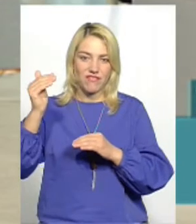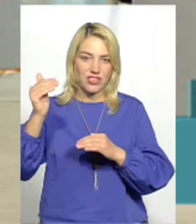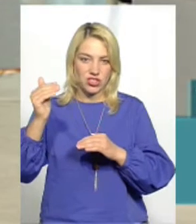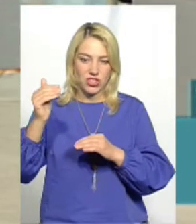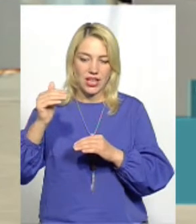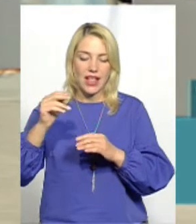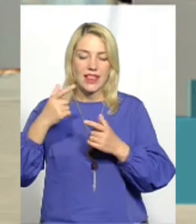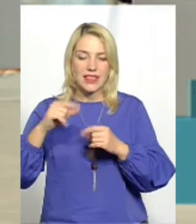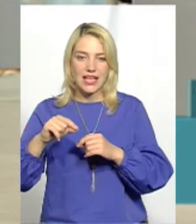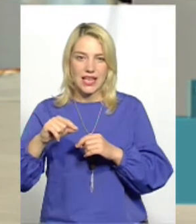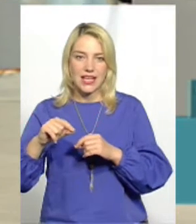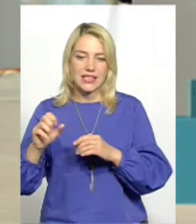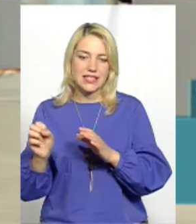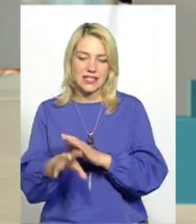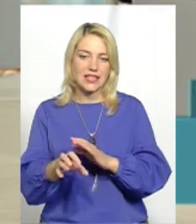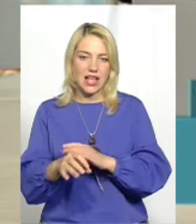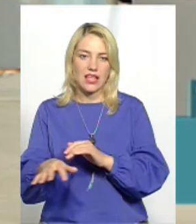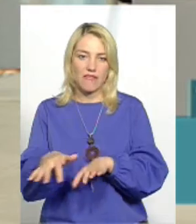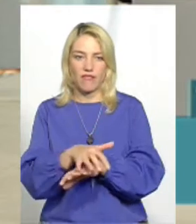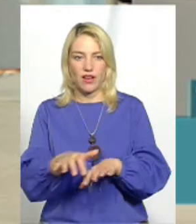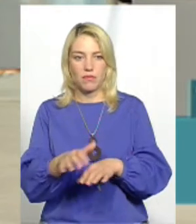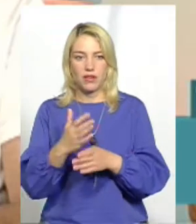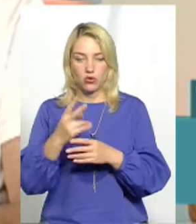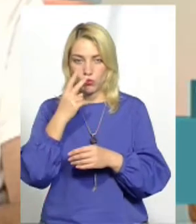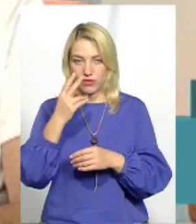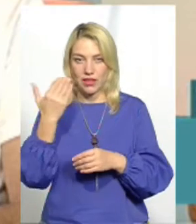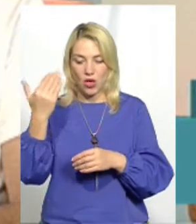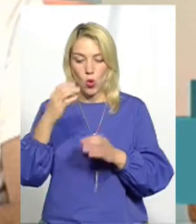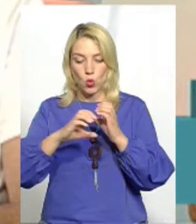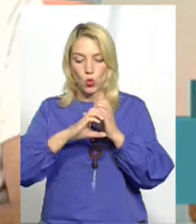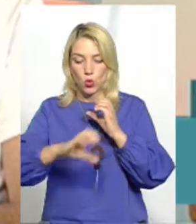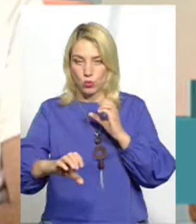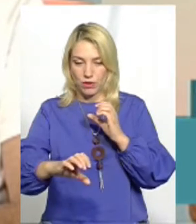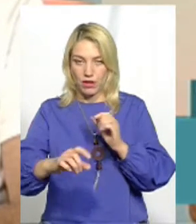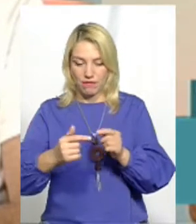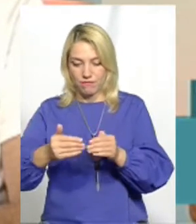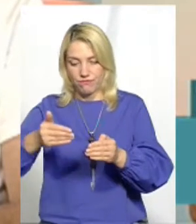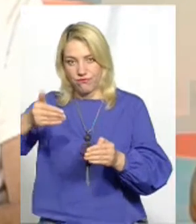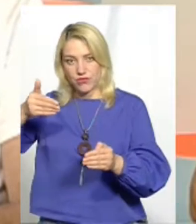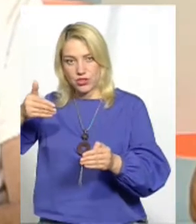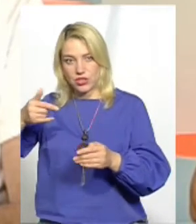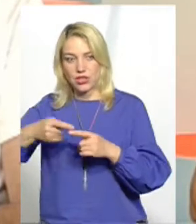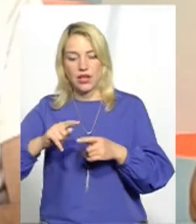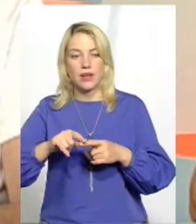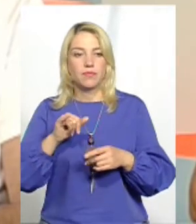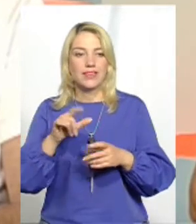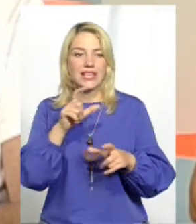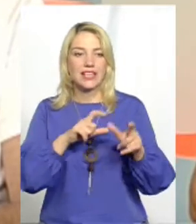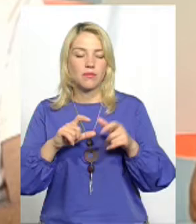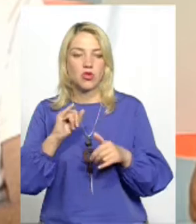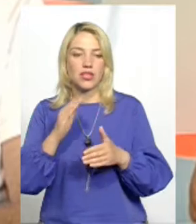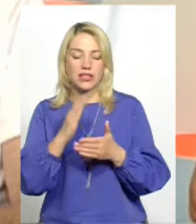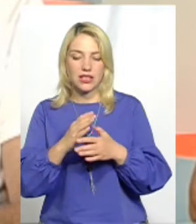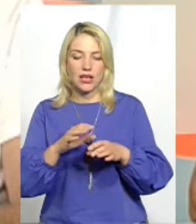скидає фабрика. Ну, якщо візуально, це їхня труба, яку вони скидають в річку забруднюючі речовини. І